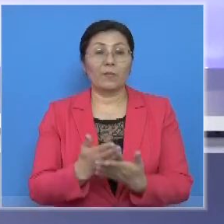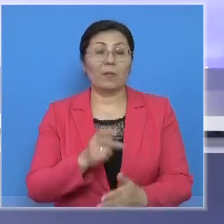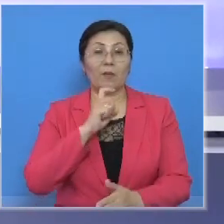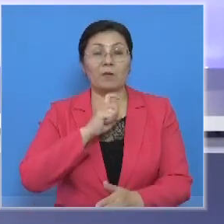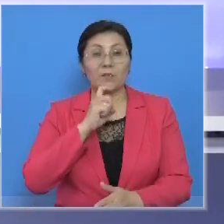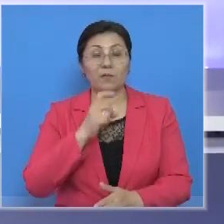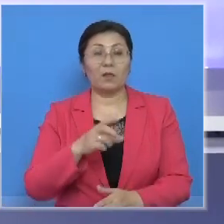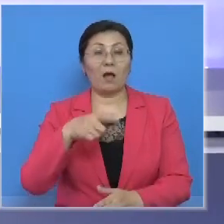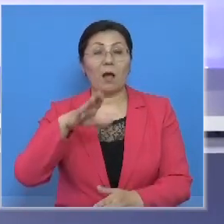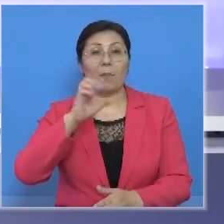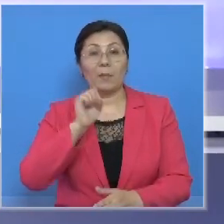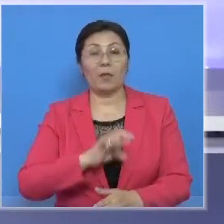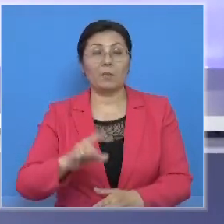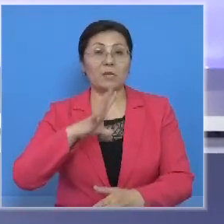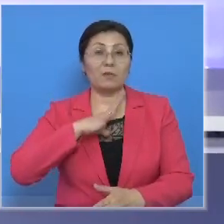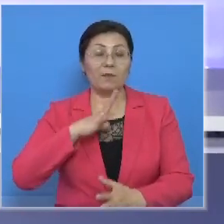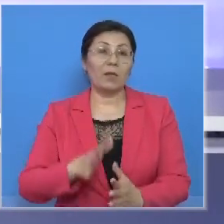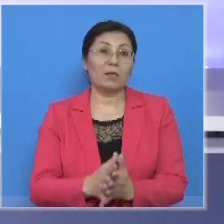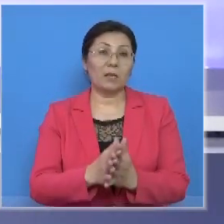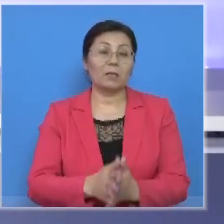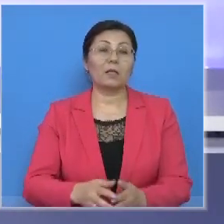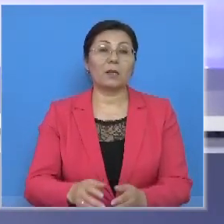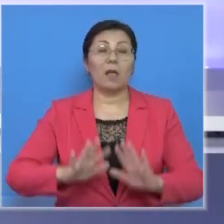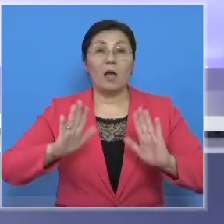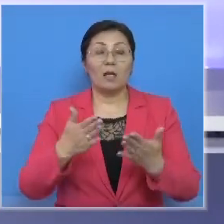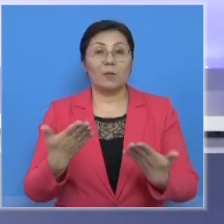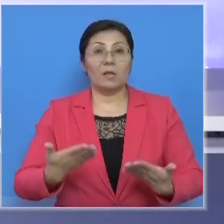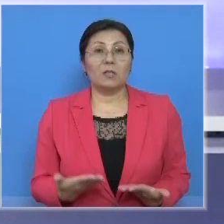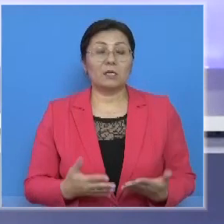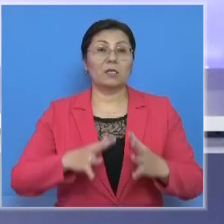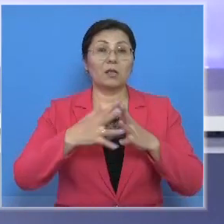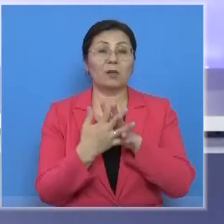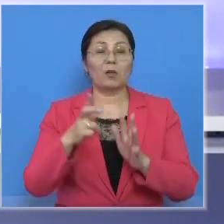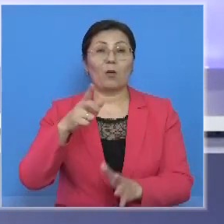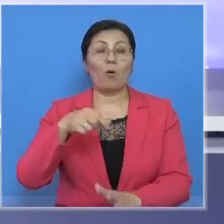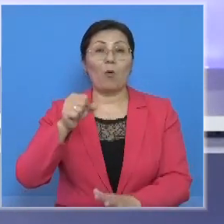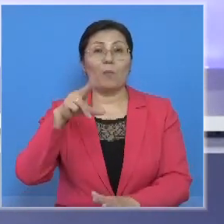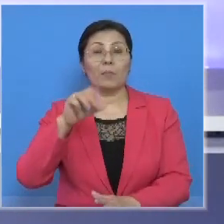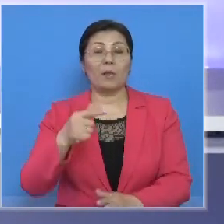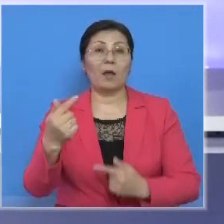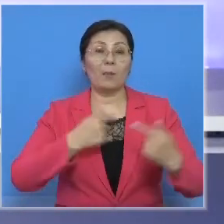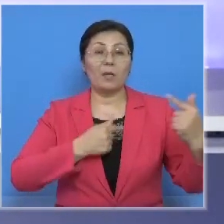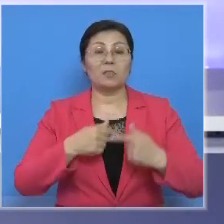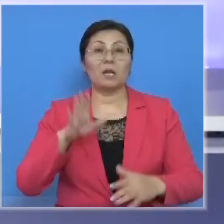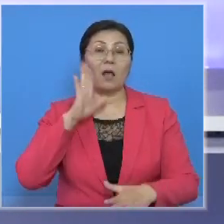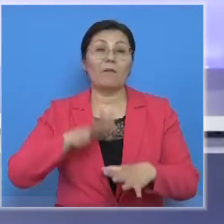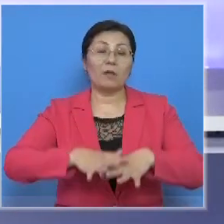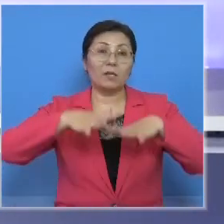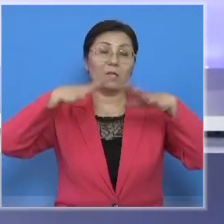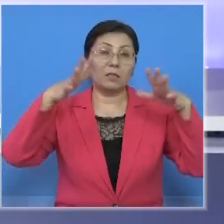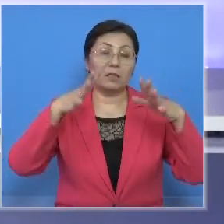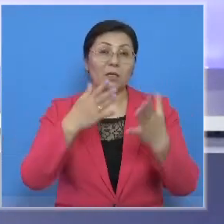В воскресенье в Хабдинском районе состоялось долгожданное событие. Жители поселка Хобда, пострадавшие от паводка, справили